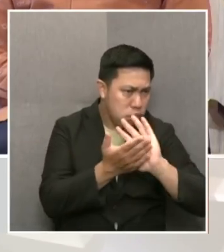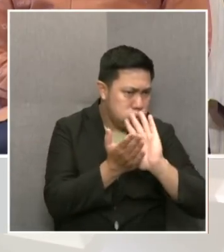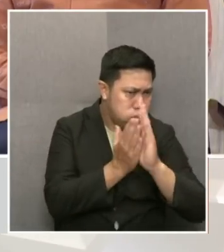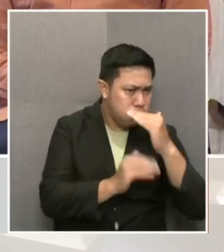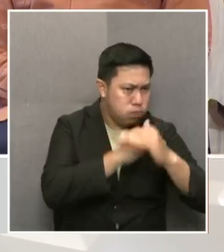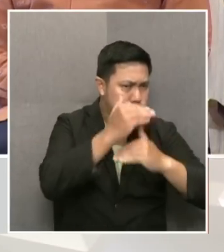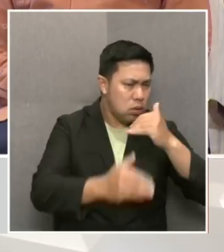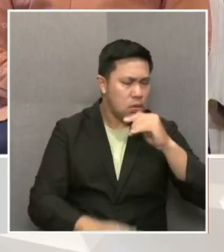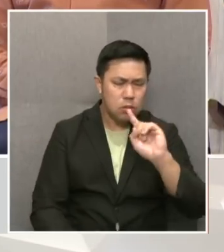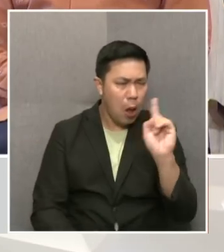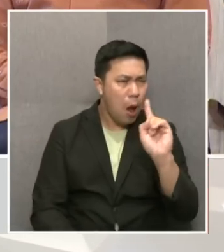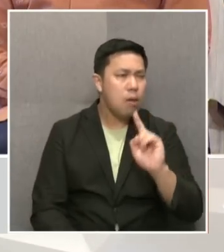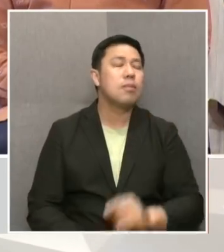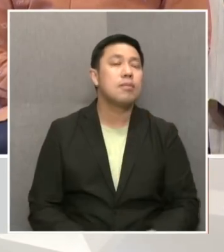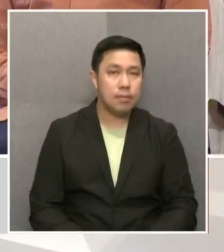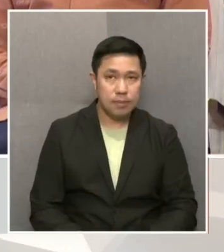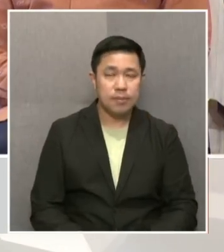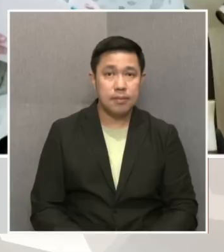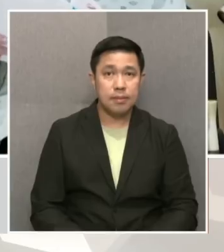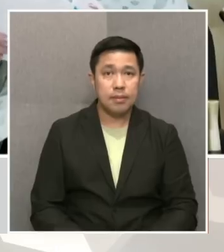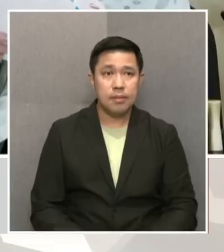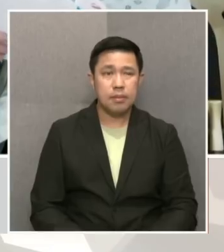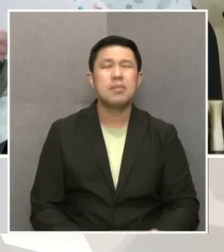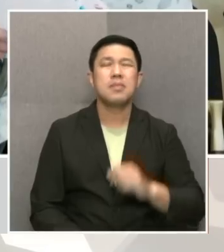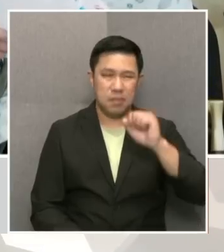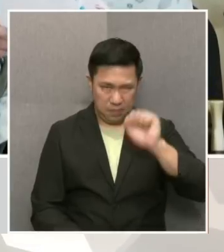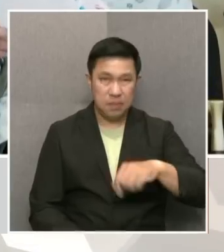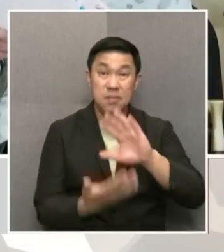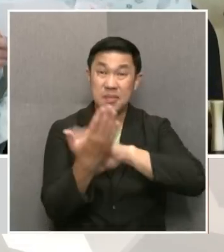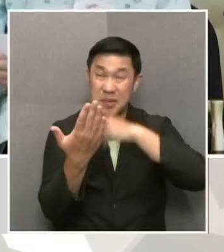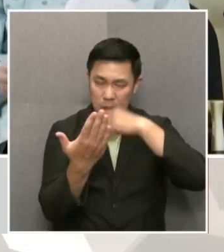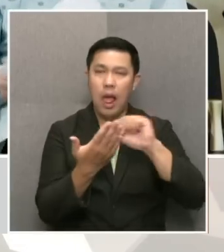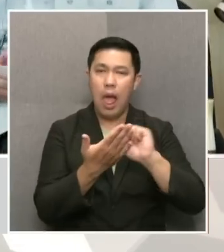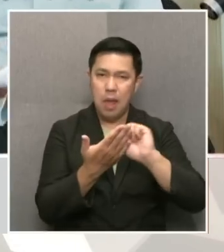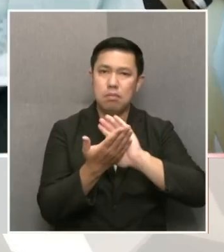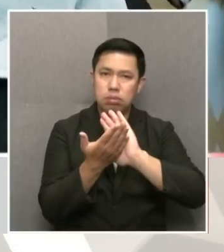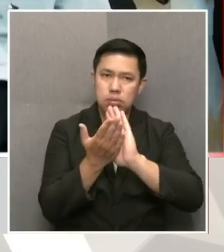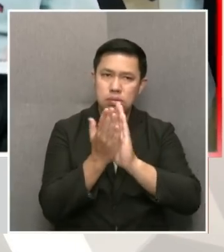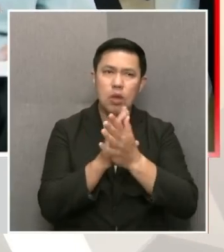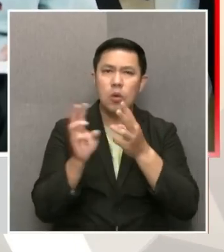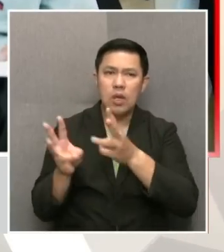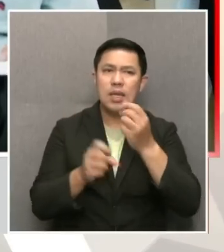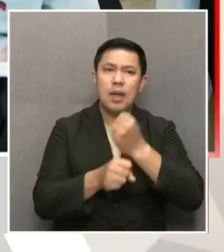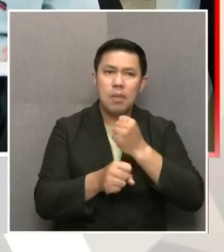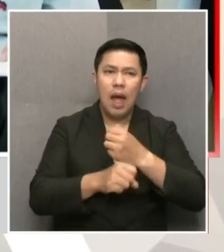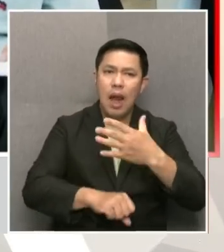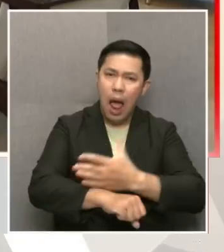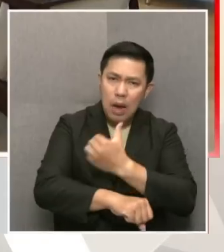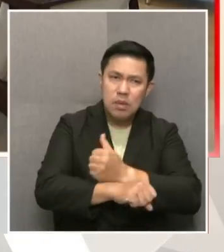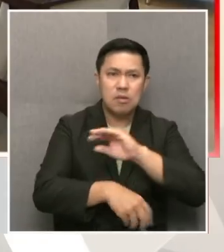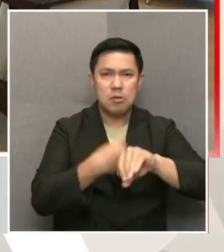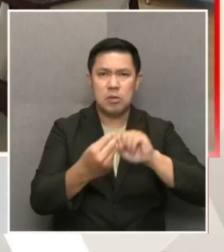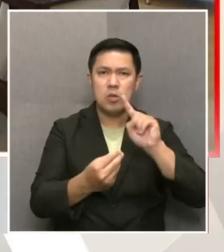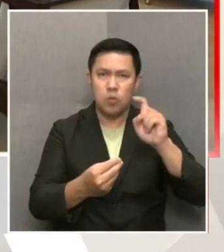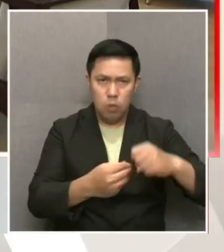ให้ดีขึ้นกว่าเดิมอะคะ ครับแน่นอนครับภายในประเทศก็จะต้องปรับปรุงเปลี่ยนแปลงวิธีการทำงานทั้งการเมืองทั้งเศรษฐกิจให้เข้มแข็